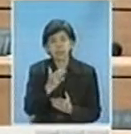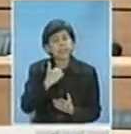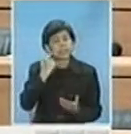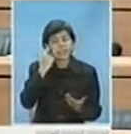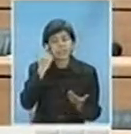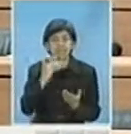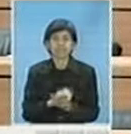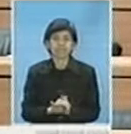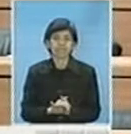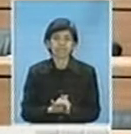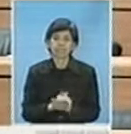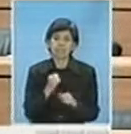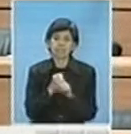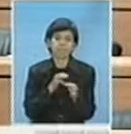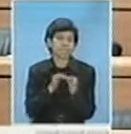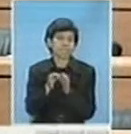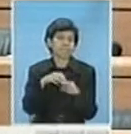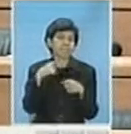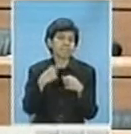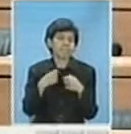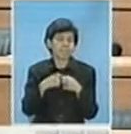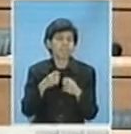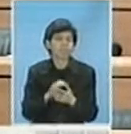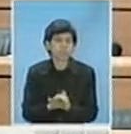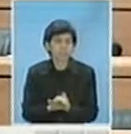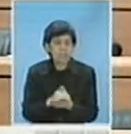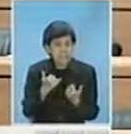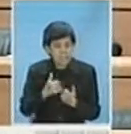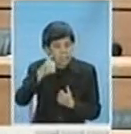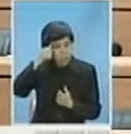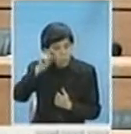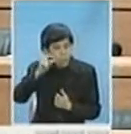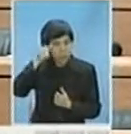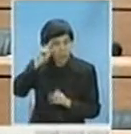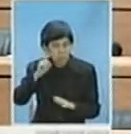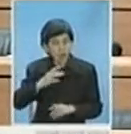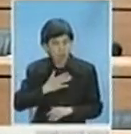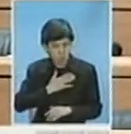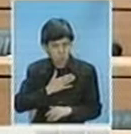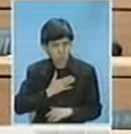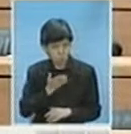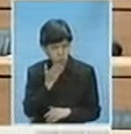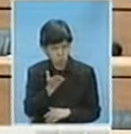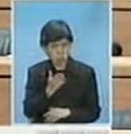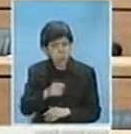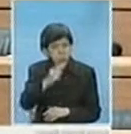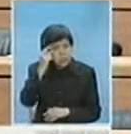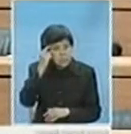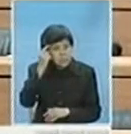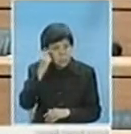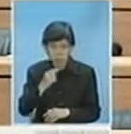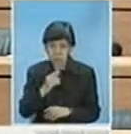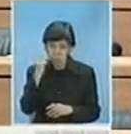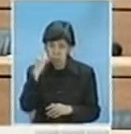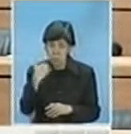ามารถให้ความชัดเจนได้ในวันสองวันนี้แต่ผมอยากจะขอให้ท่านคำนึงถึงผลเสียห